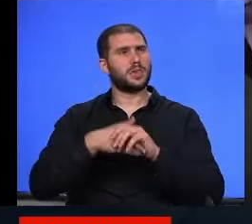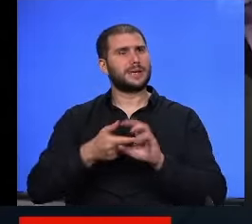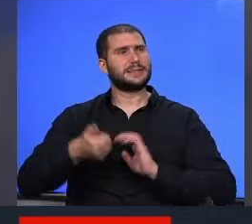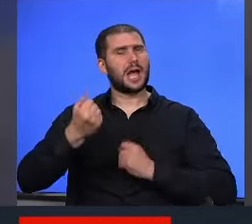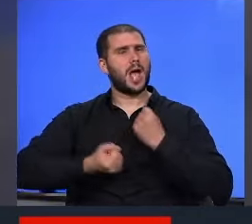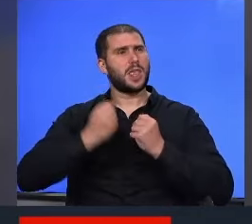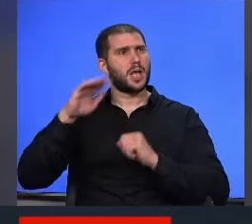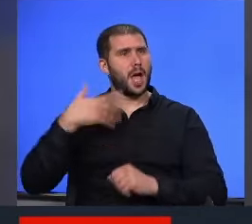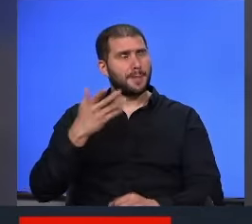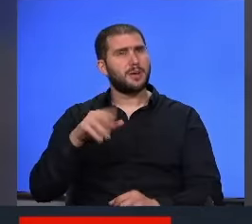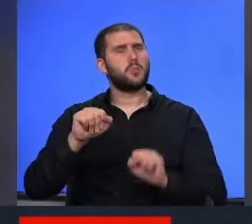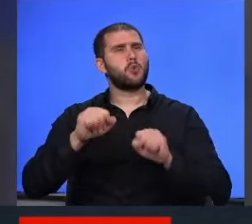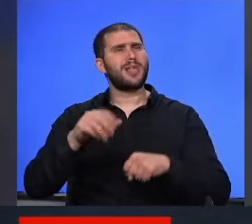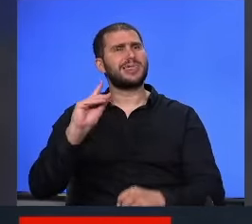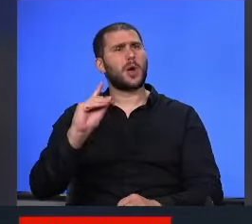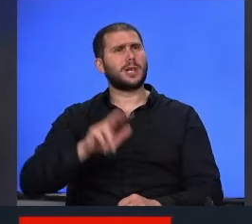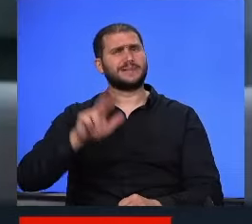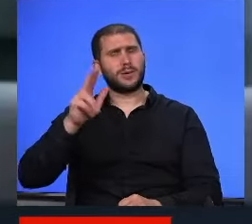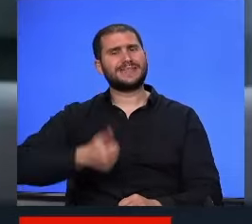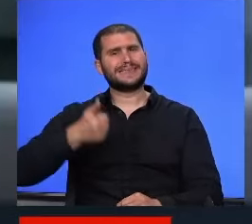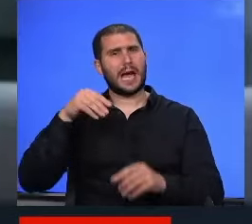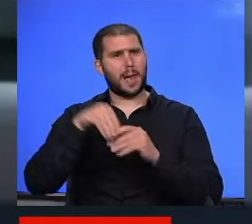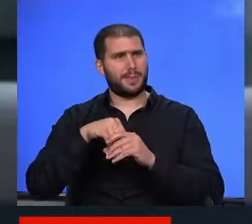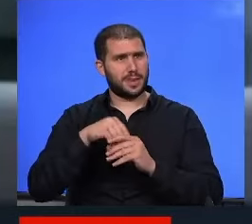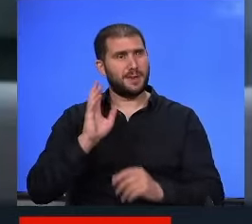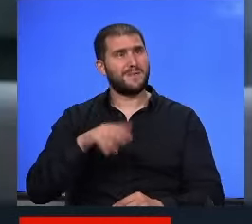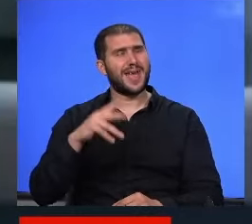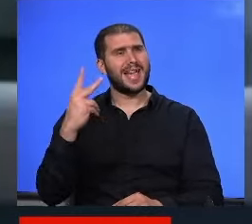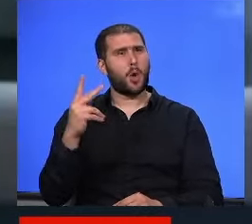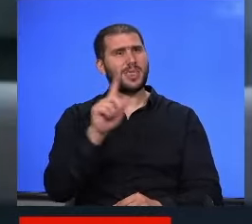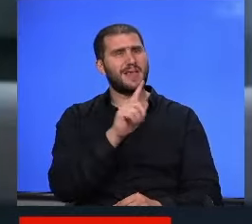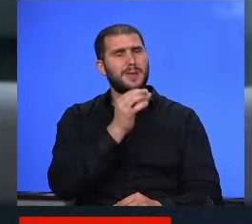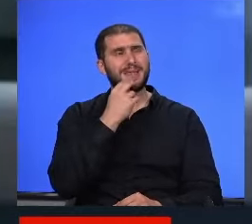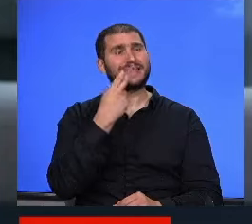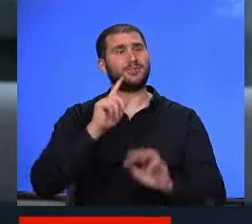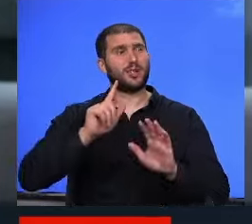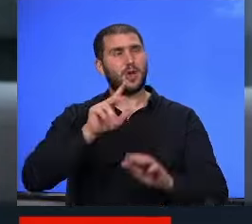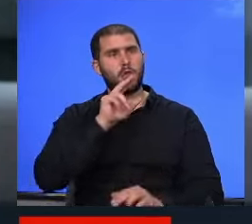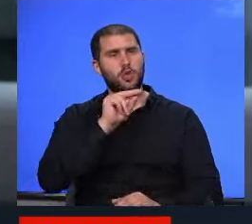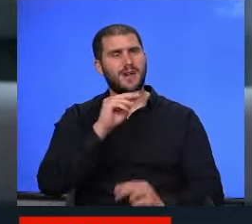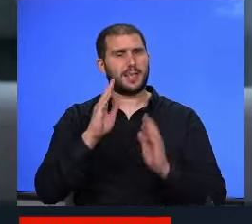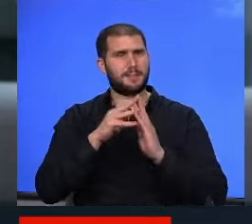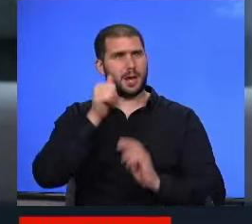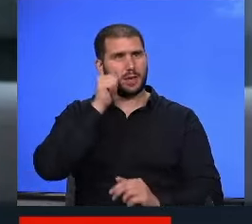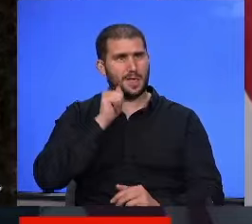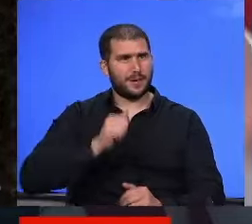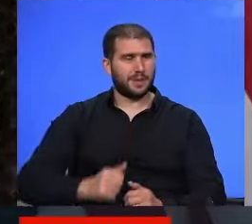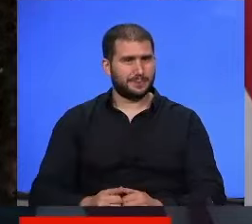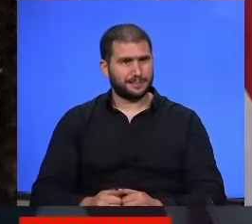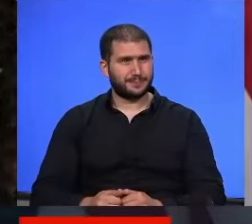הבא, את מושל דקוטה הצפונית לשר הפנים, ואת קרוליין ליבית בת ה-27 לדוברת הבית